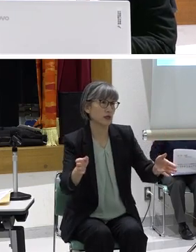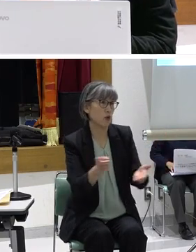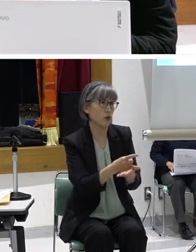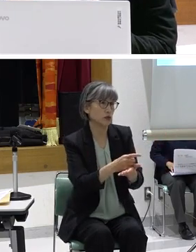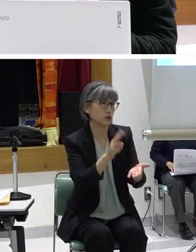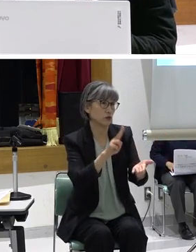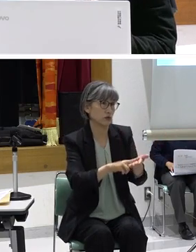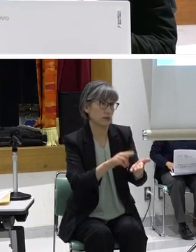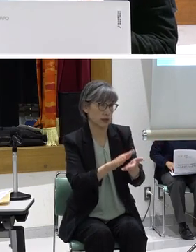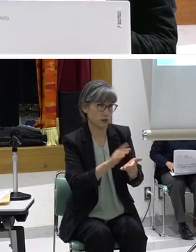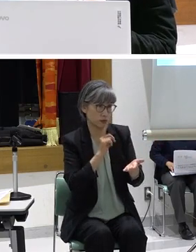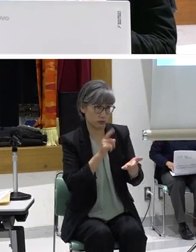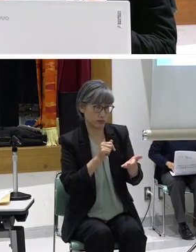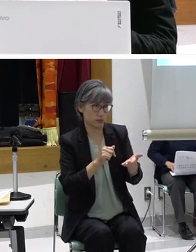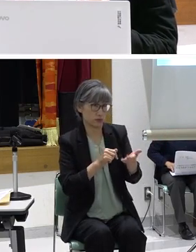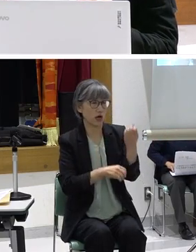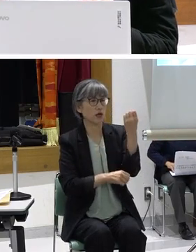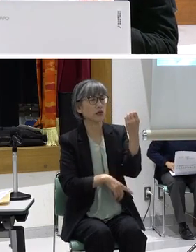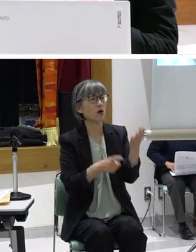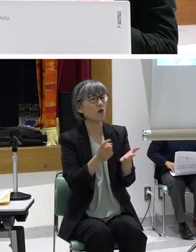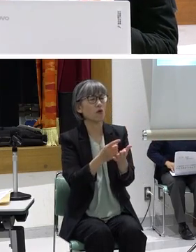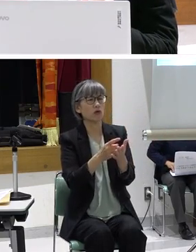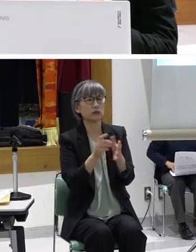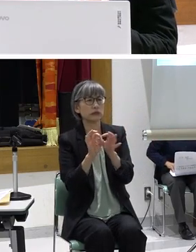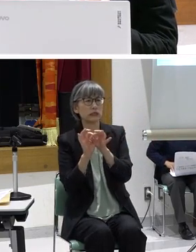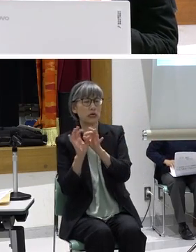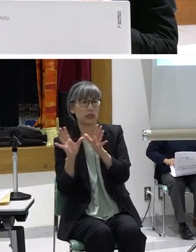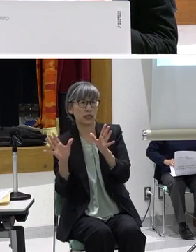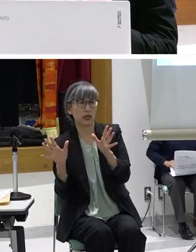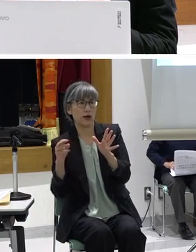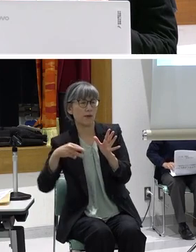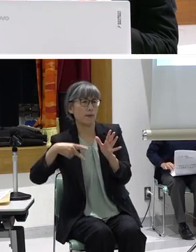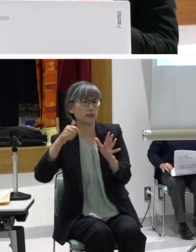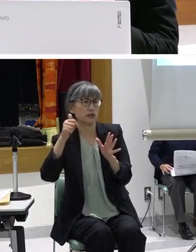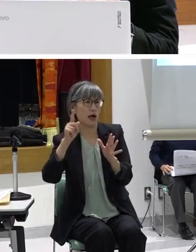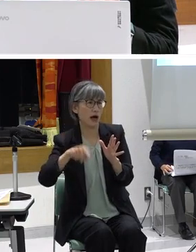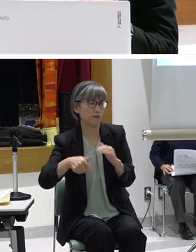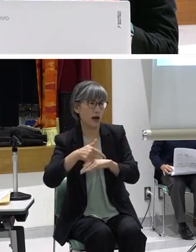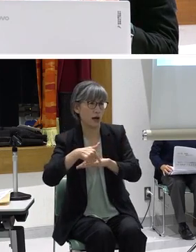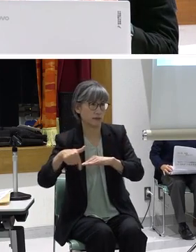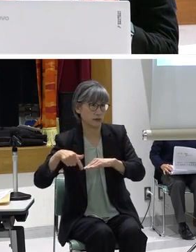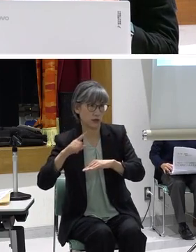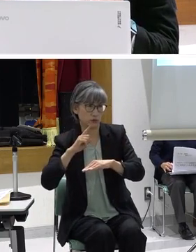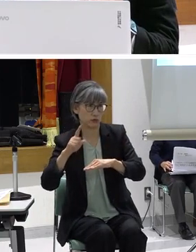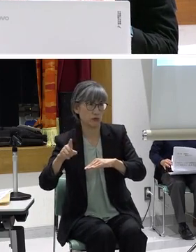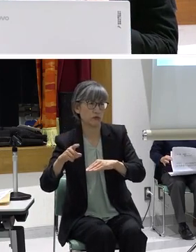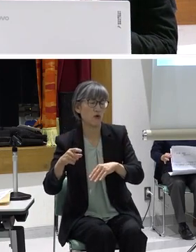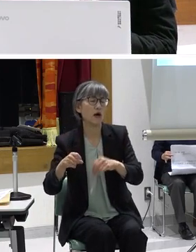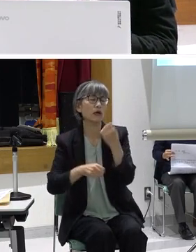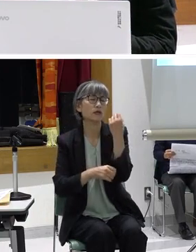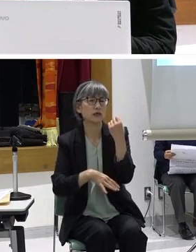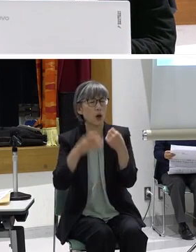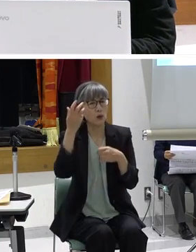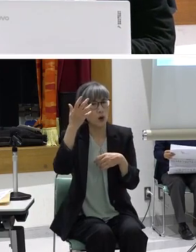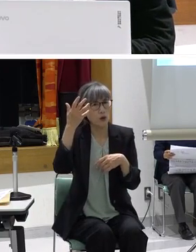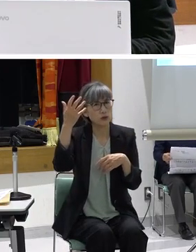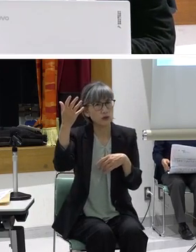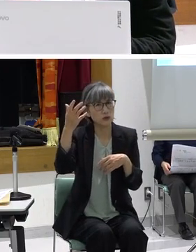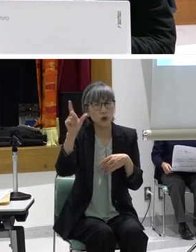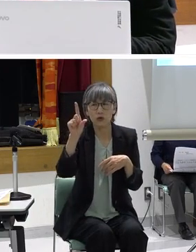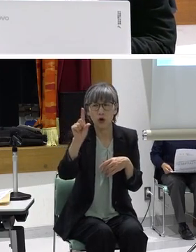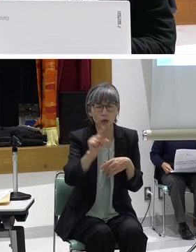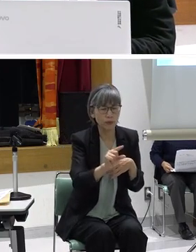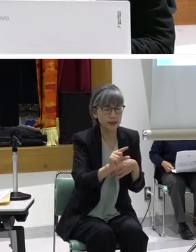そうしないと、この基本方針がなければね、なんていうかマスタープラン下手をすればなんか基本構想のミニ版みた